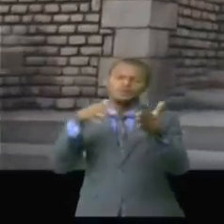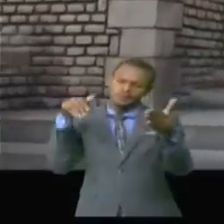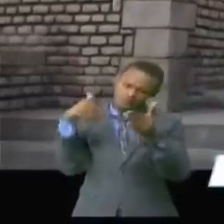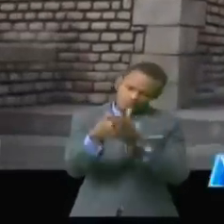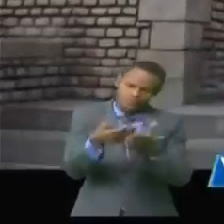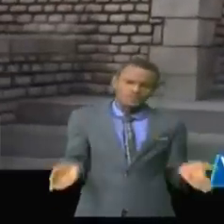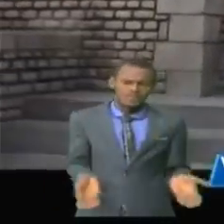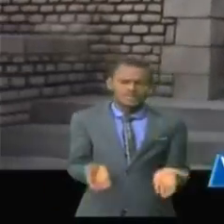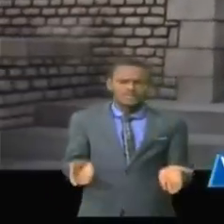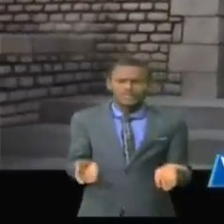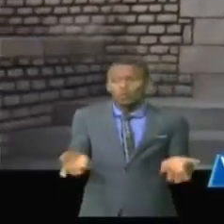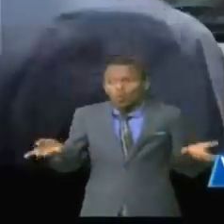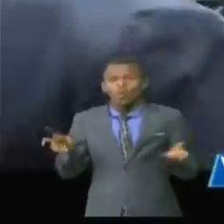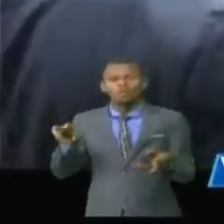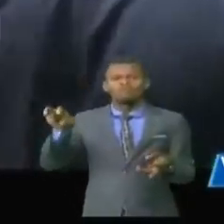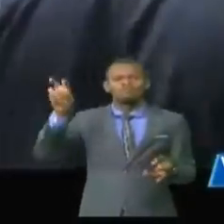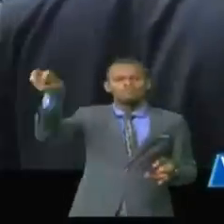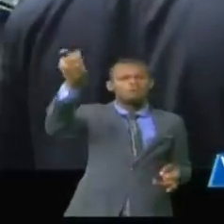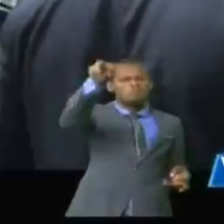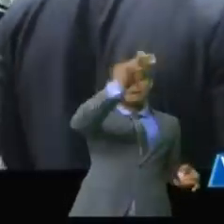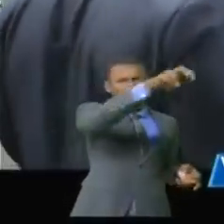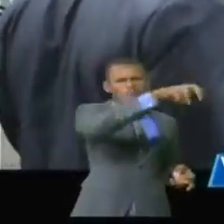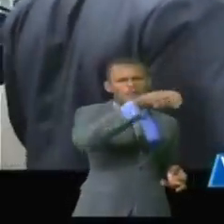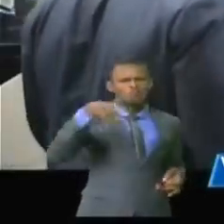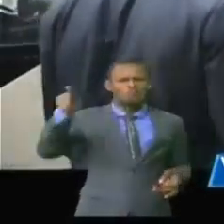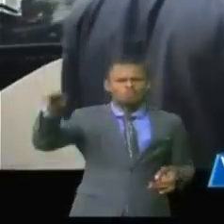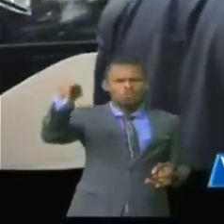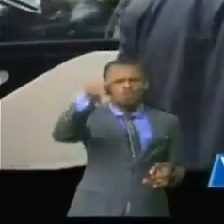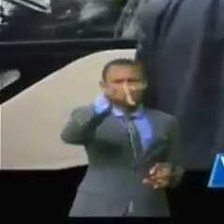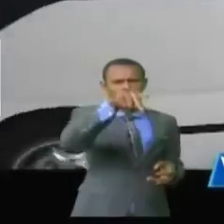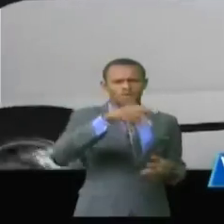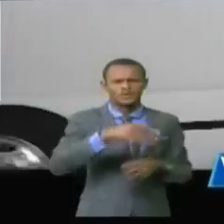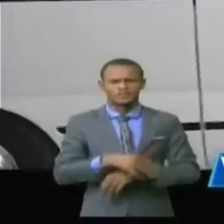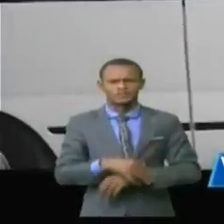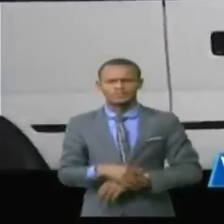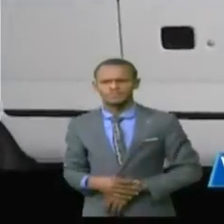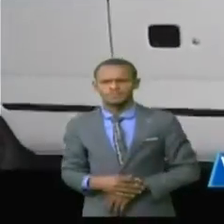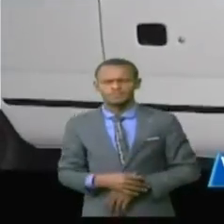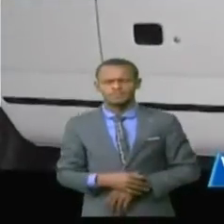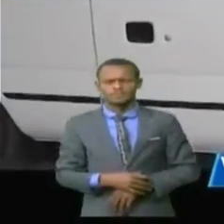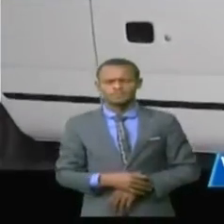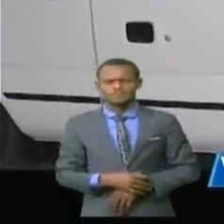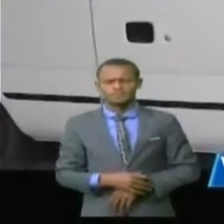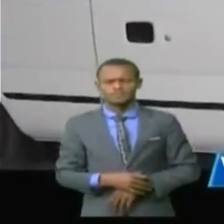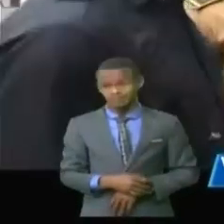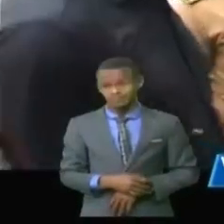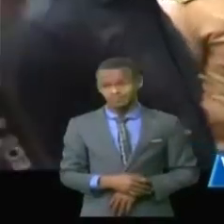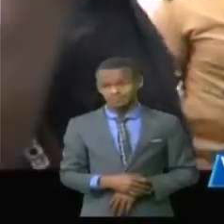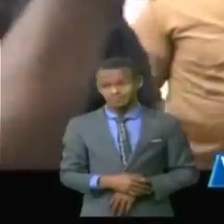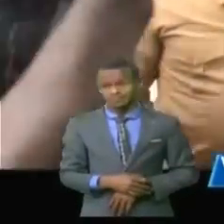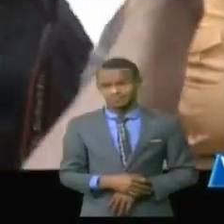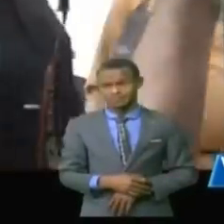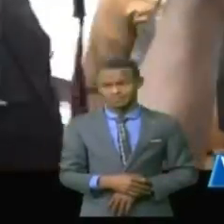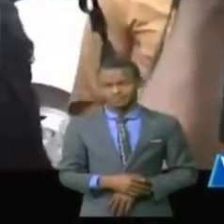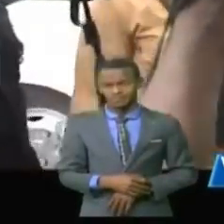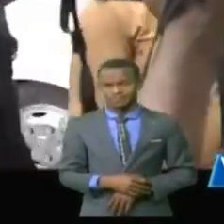Engagé managérialement à palper du doigt les diverses réalités professionnelles et la situation infrastructurelle de leur société, gage de la mise